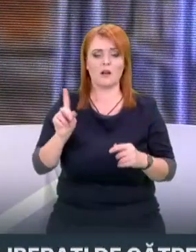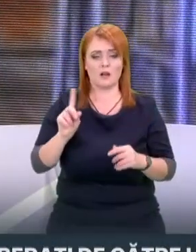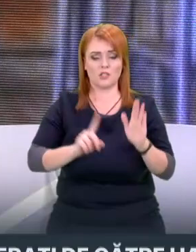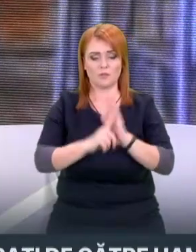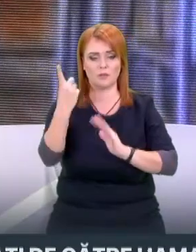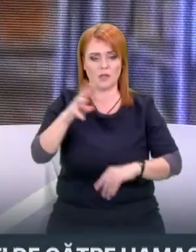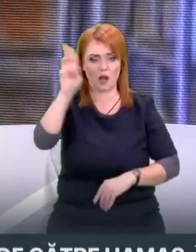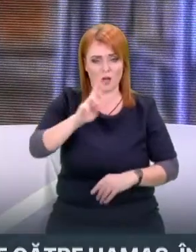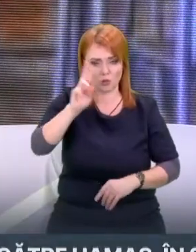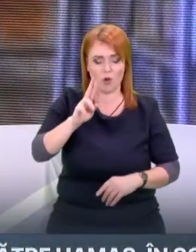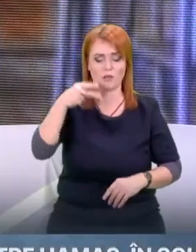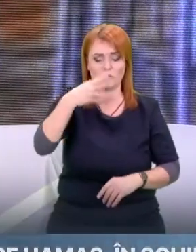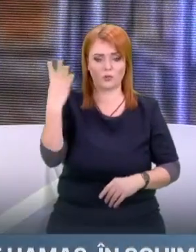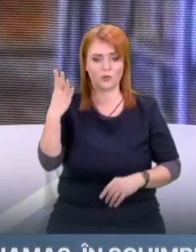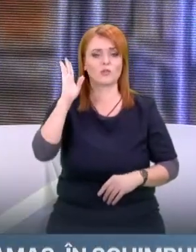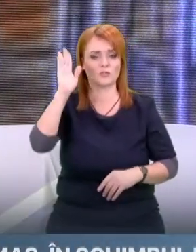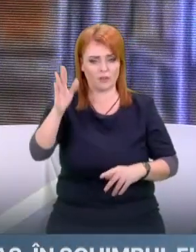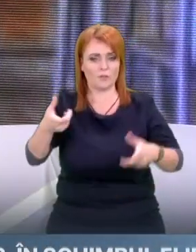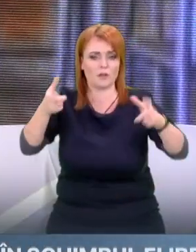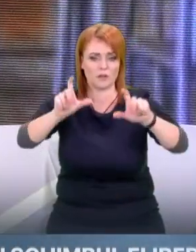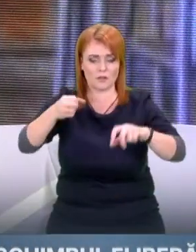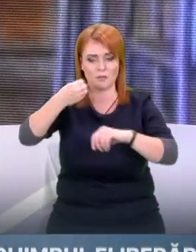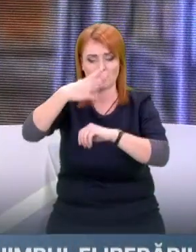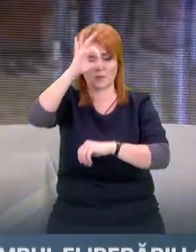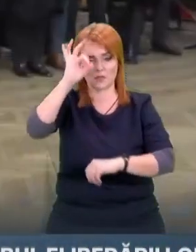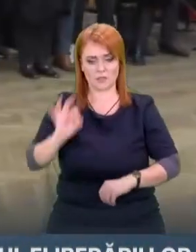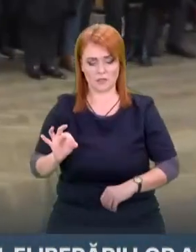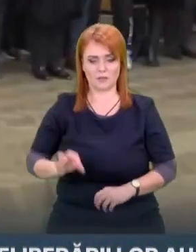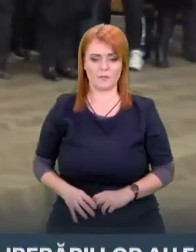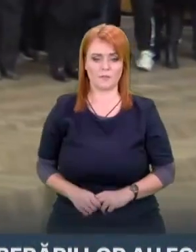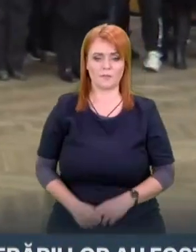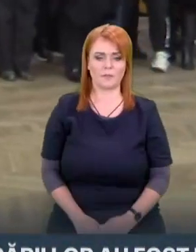salariile vor fi majorate cu 15%.